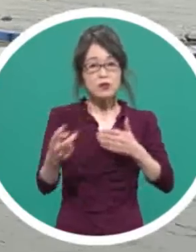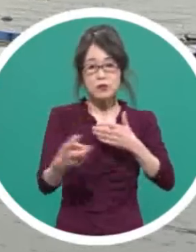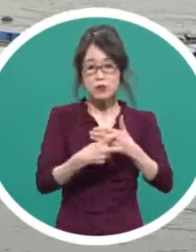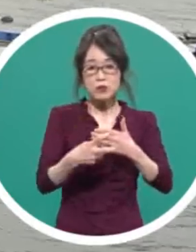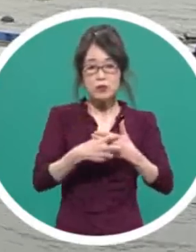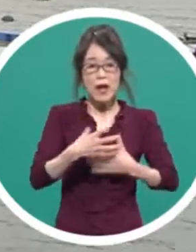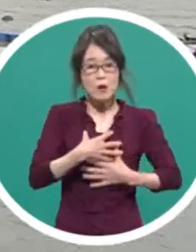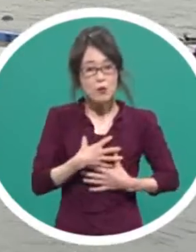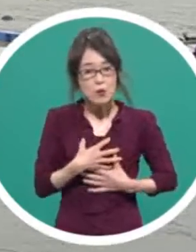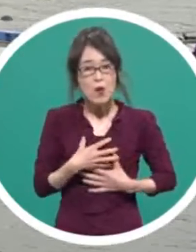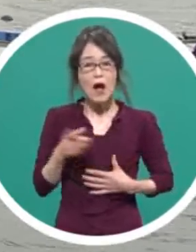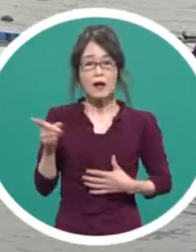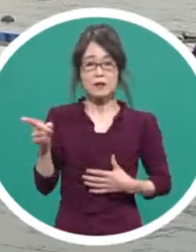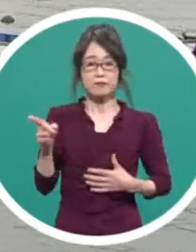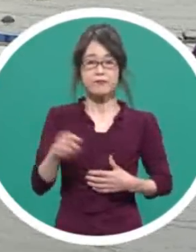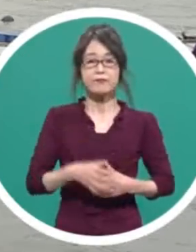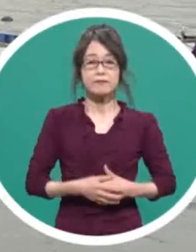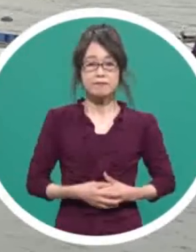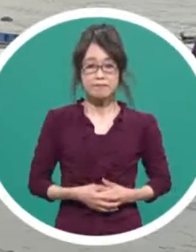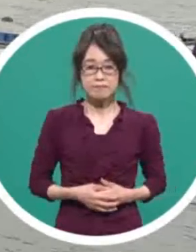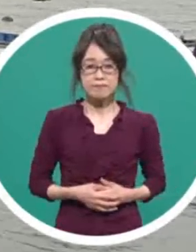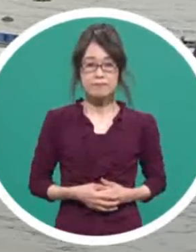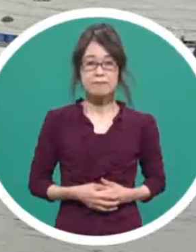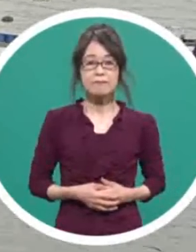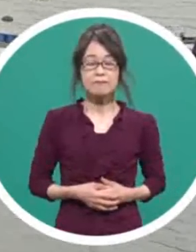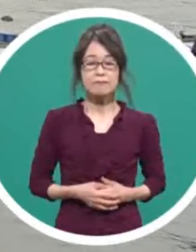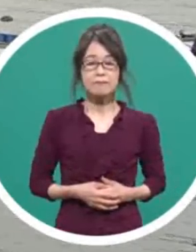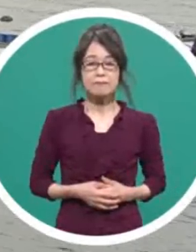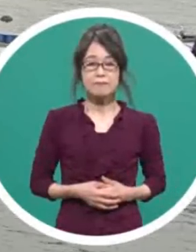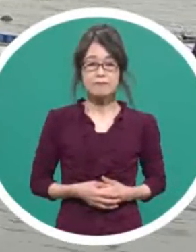救急に不安を感じていたんだ。